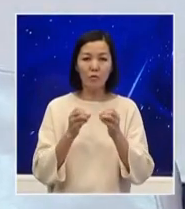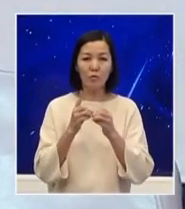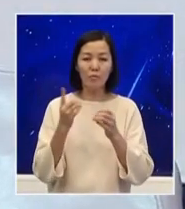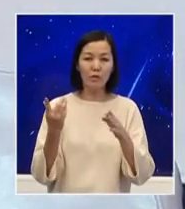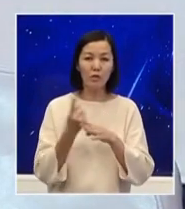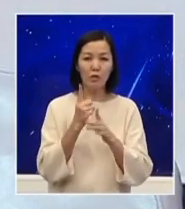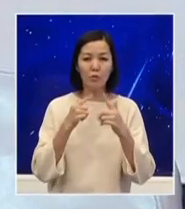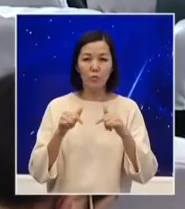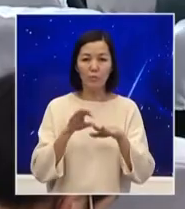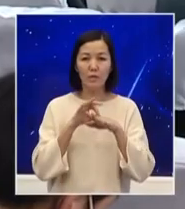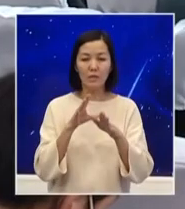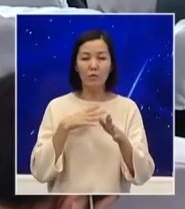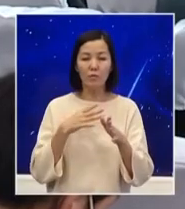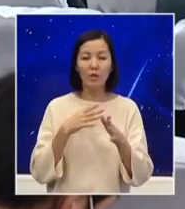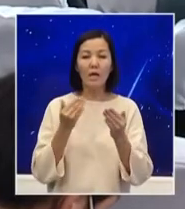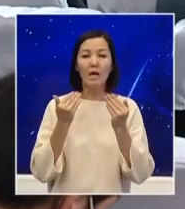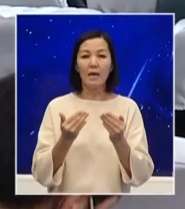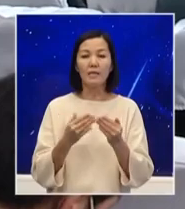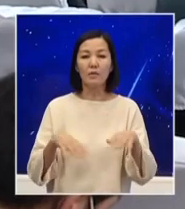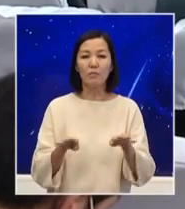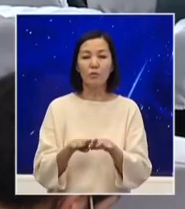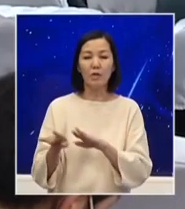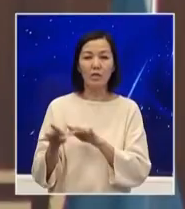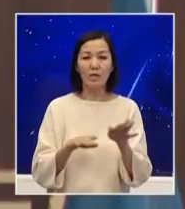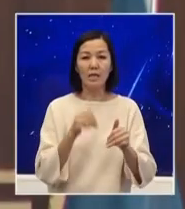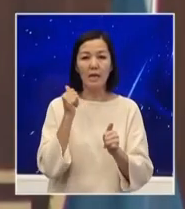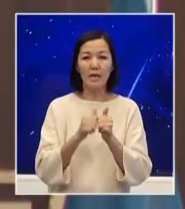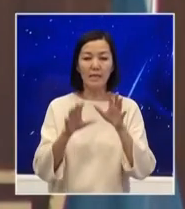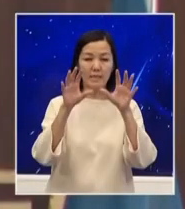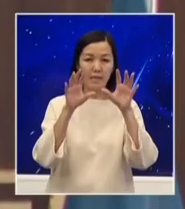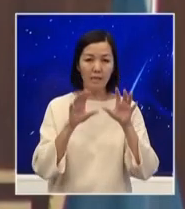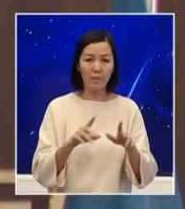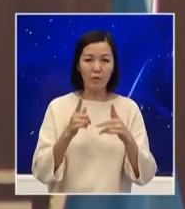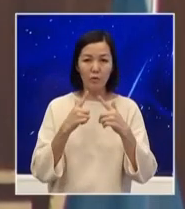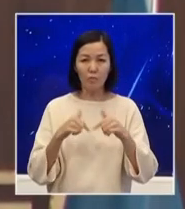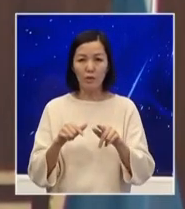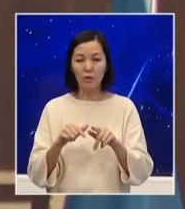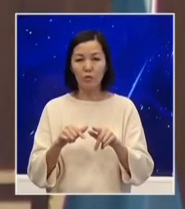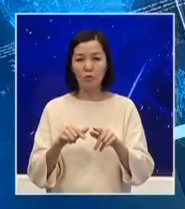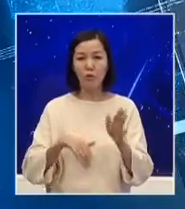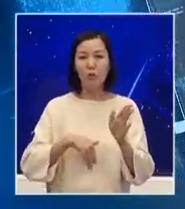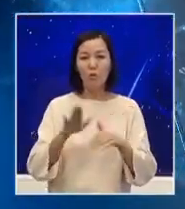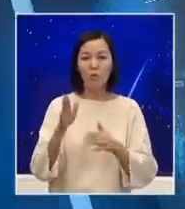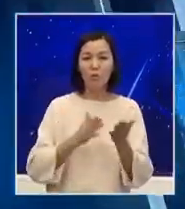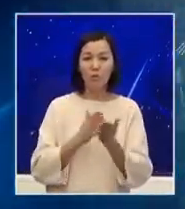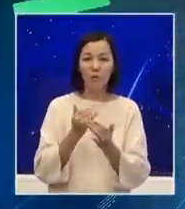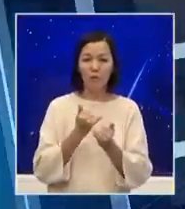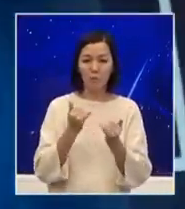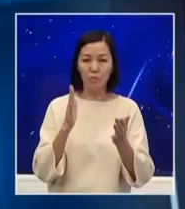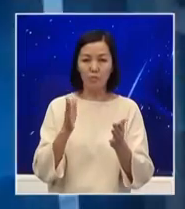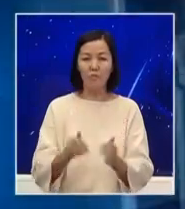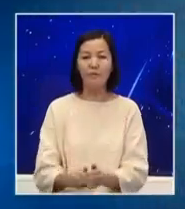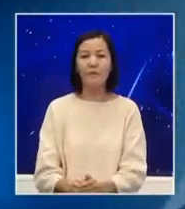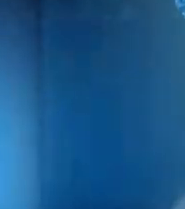рет ұйымдастырылып отыр. Мамандардың айтуынша, мұндай шаралар әр саланың заңнамалық және ұйымдастырушылық базасын жақсартуға бағытталған. Рахат Рахымжанов,